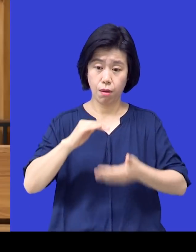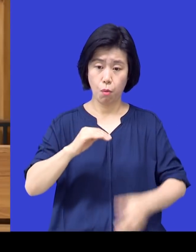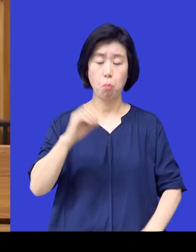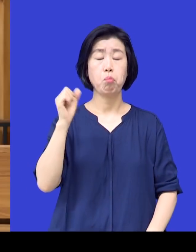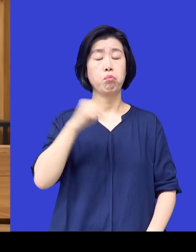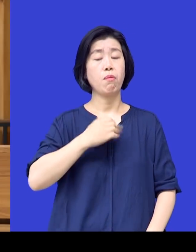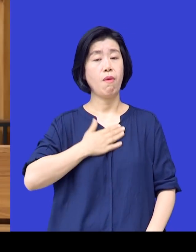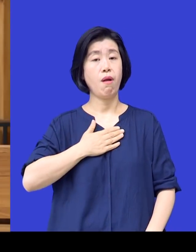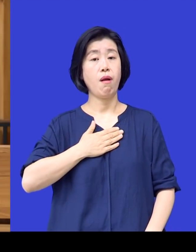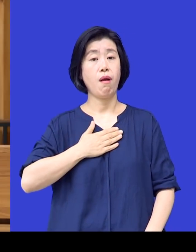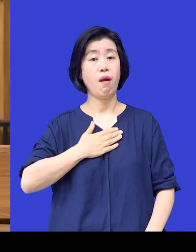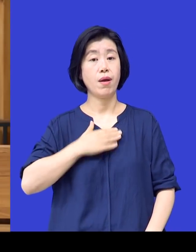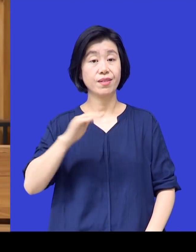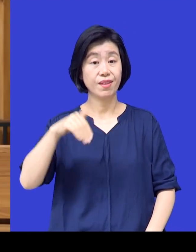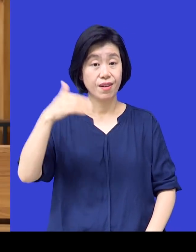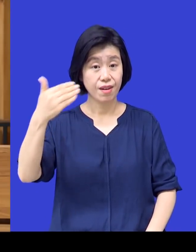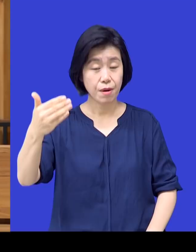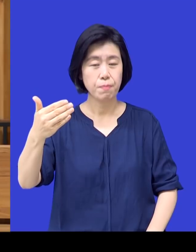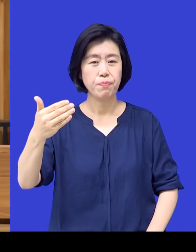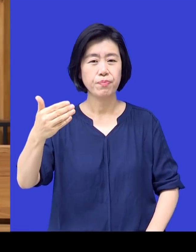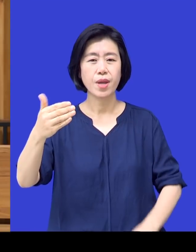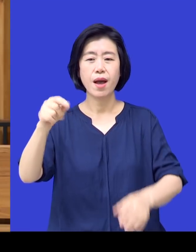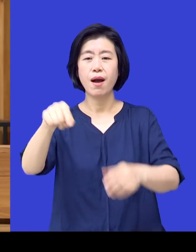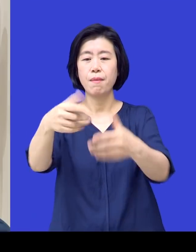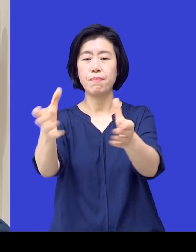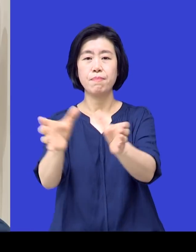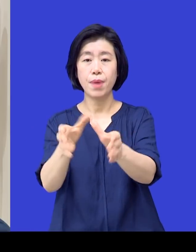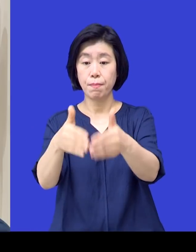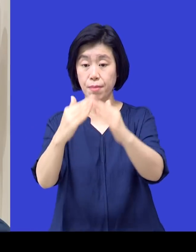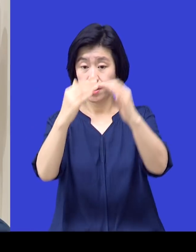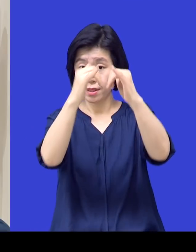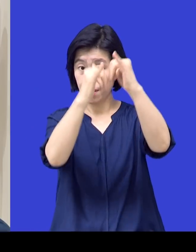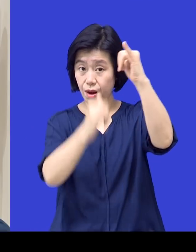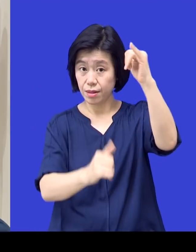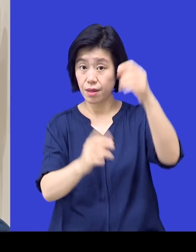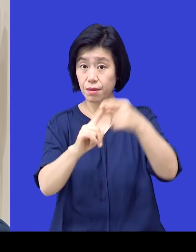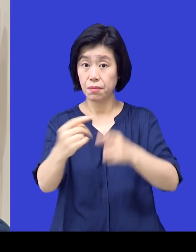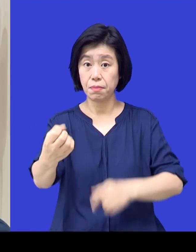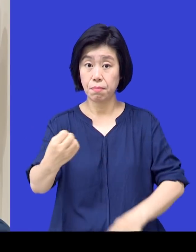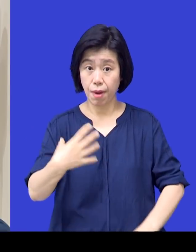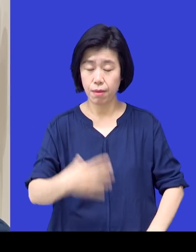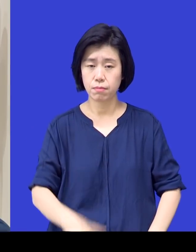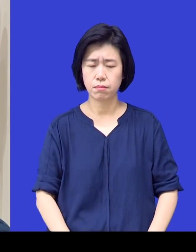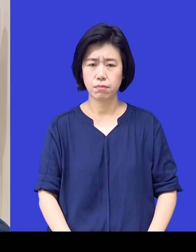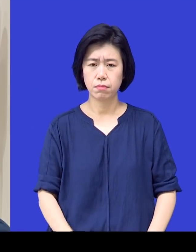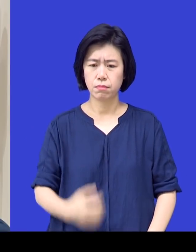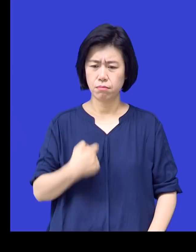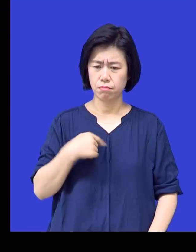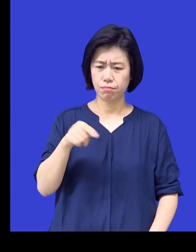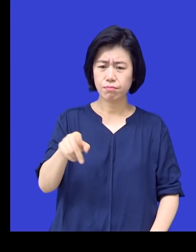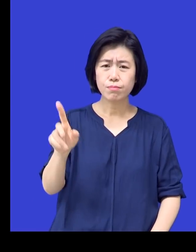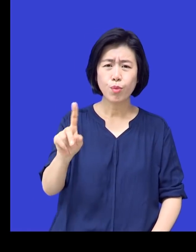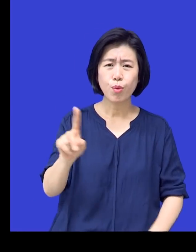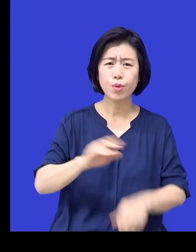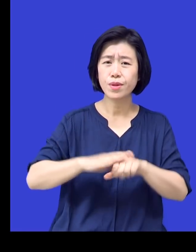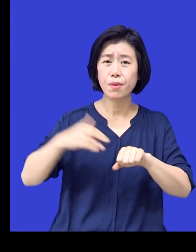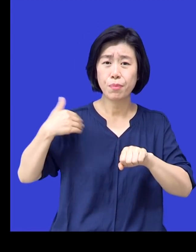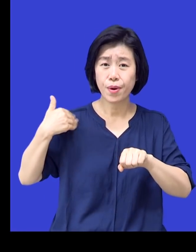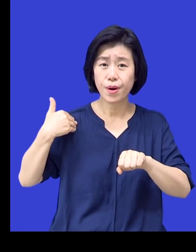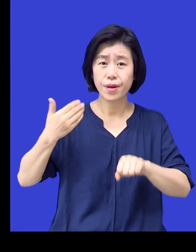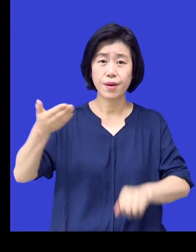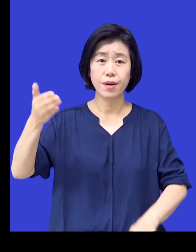예. 컴패션의 역사를 쭉 얘기해 주는데 제가 몰랐던 컴패션인데